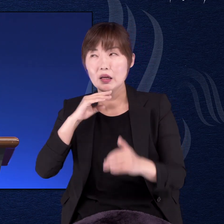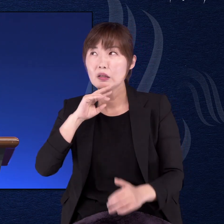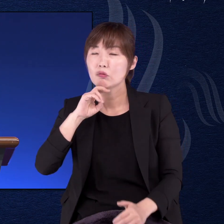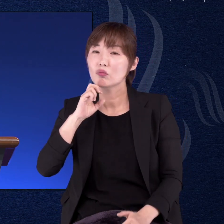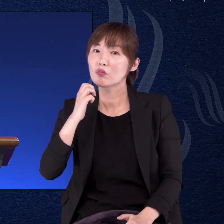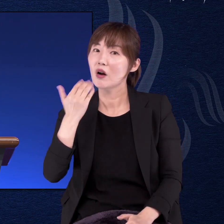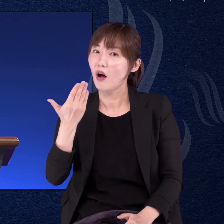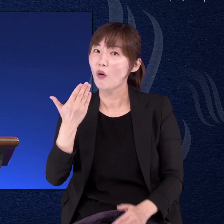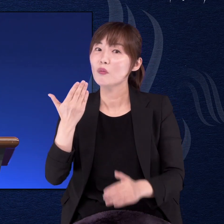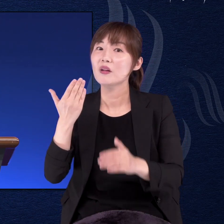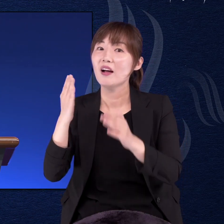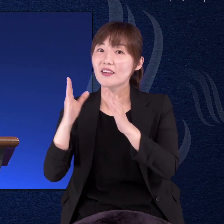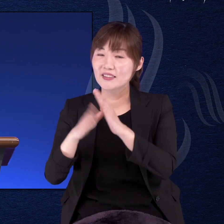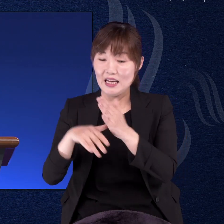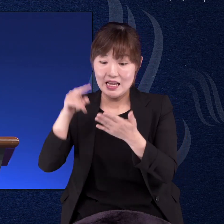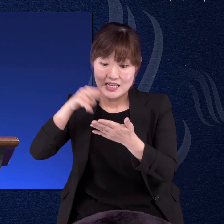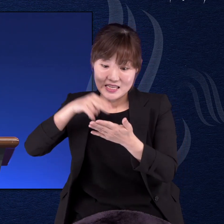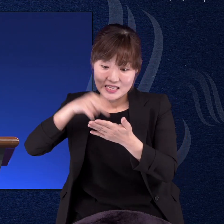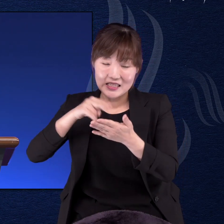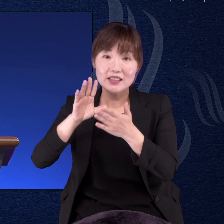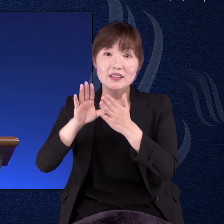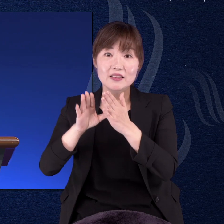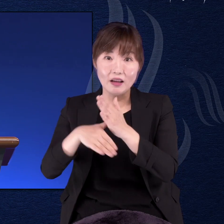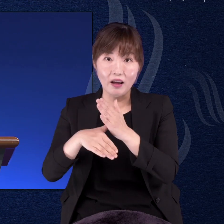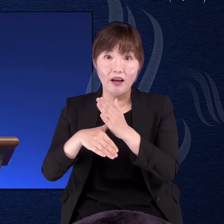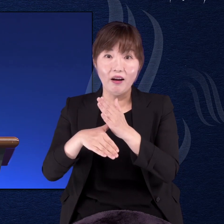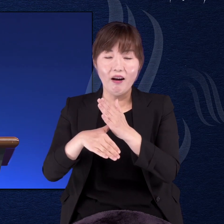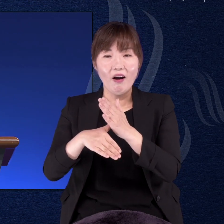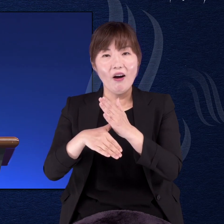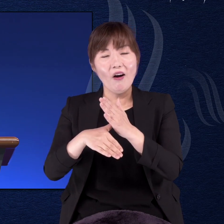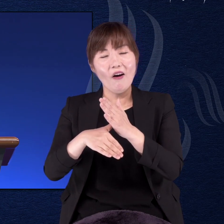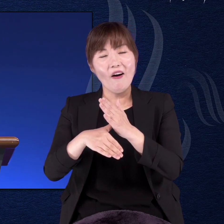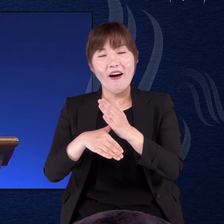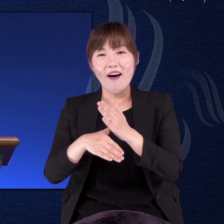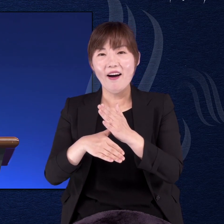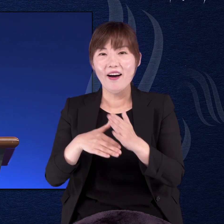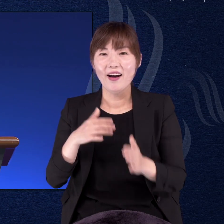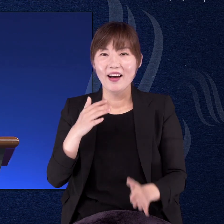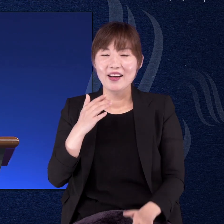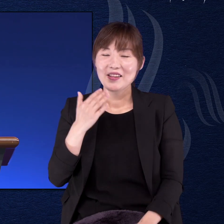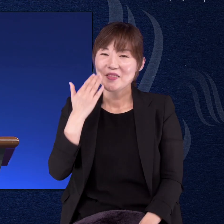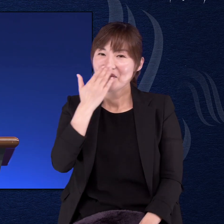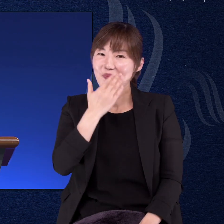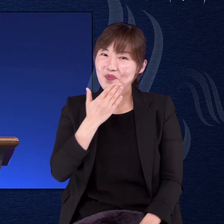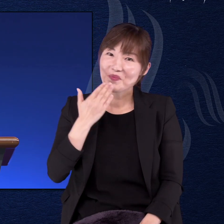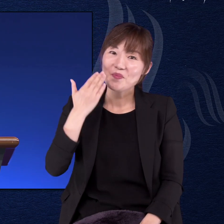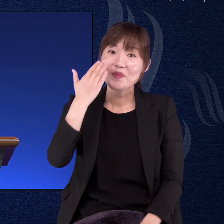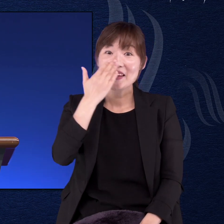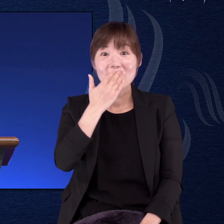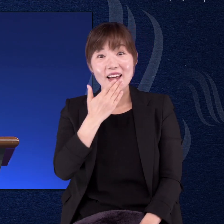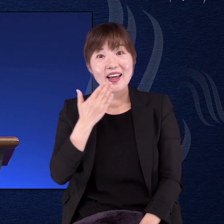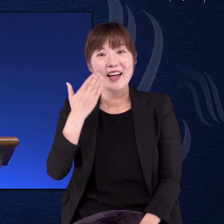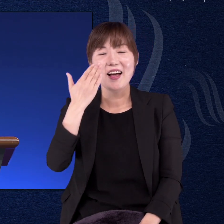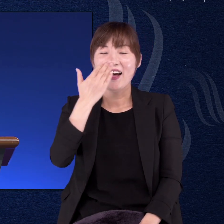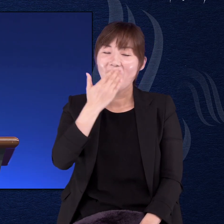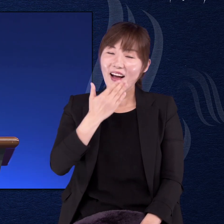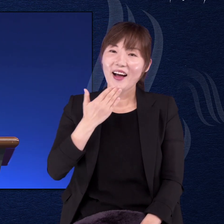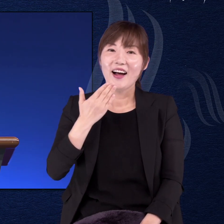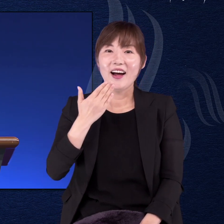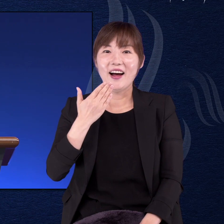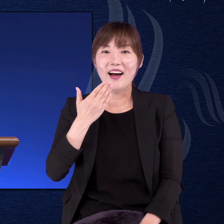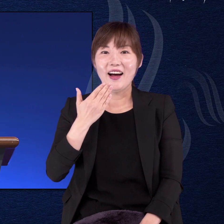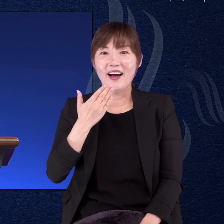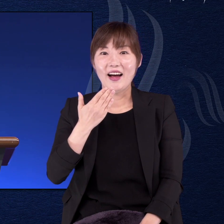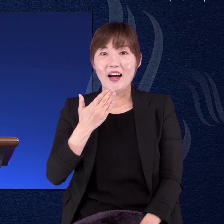일독을 하면서 하나님이 이런 생각을 하셨었구나, 우리가 이런 걸 알기를 바라셨었구나, 우리가 이렇게 살기를 바라셨구나, 오늘